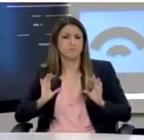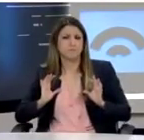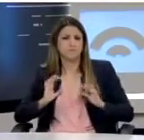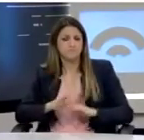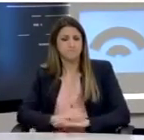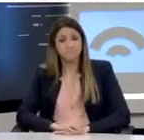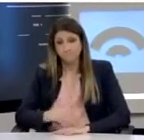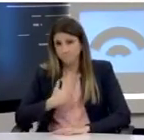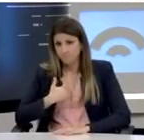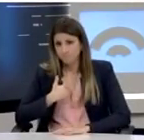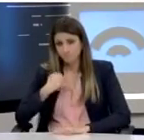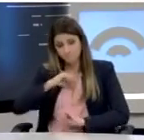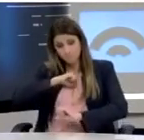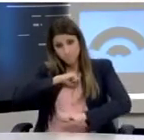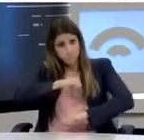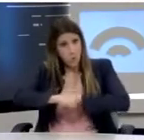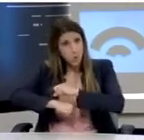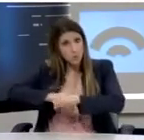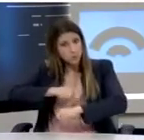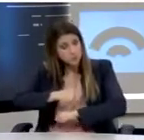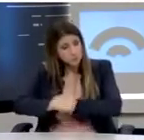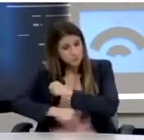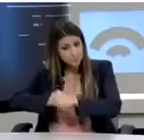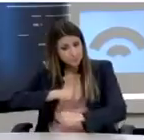Και θα προσπαθήσω, κυρίες και κύριοι συνάδελφοι,